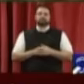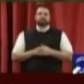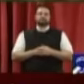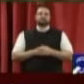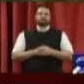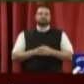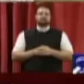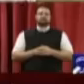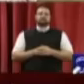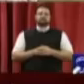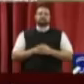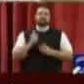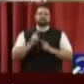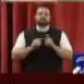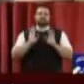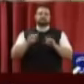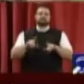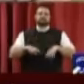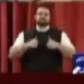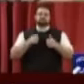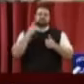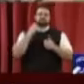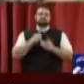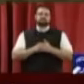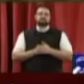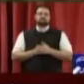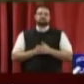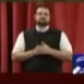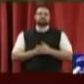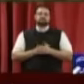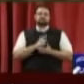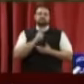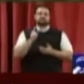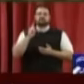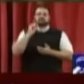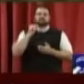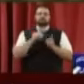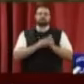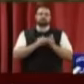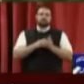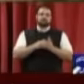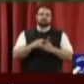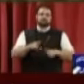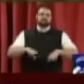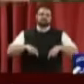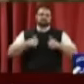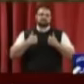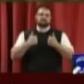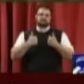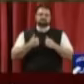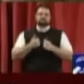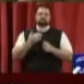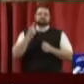Păi dacă lăsă să-și trăiască experiența... perspectiva acestui proverb, fiecare om are de trăit niște experiențe. El și-l creează,